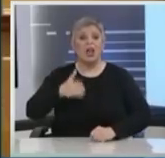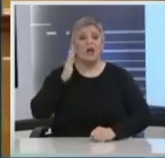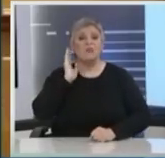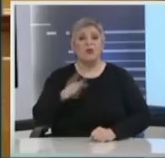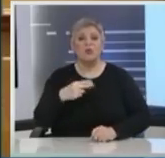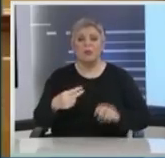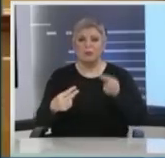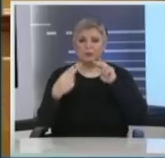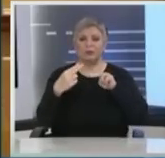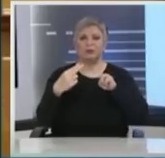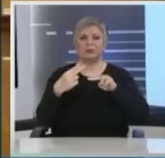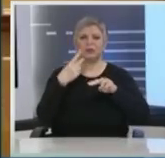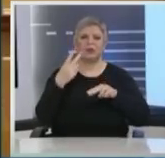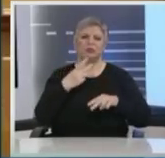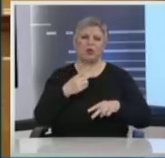άλλο στα μάτια.